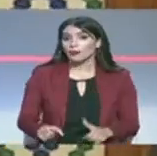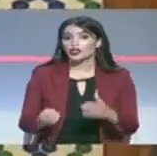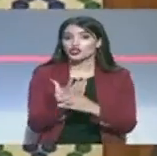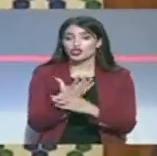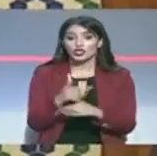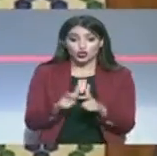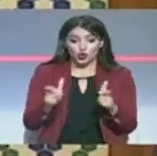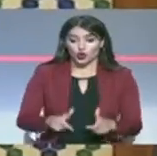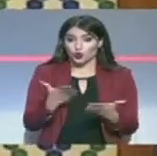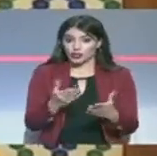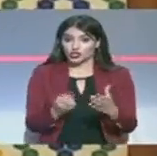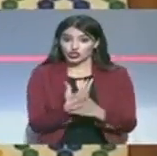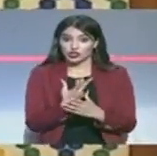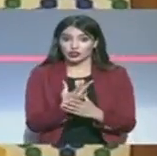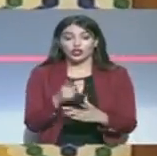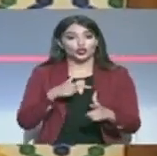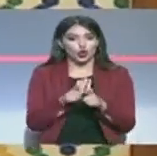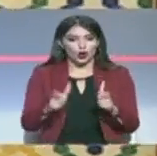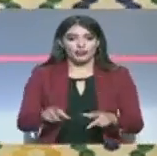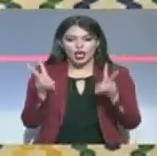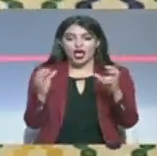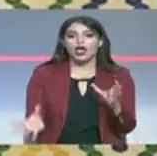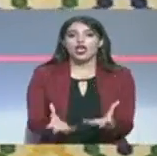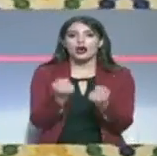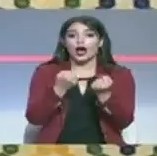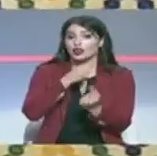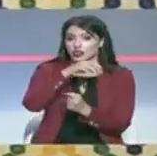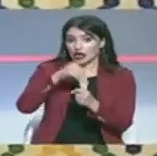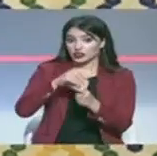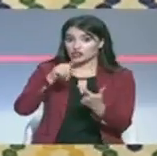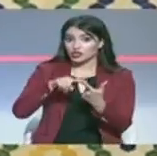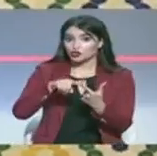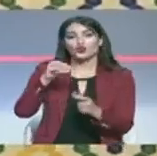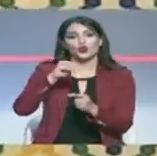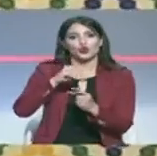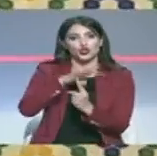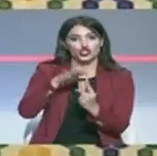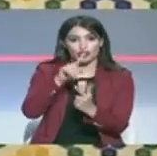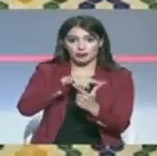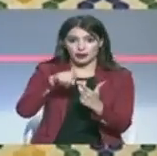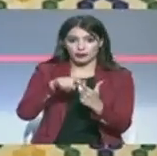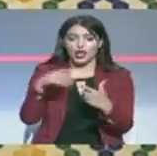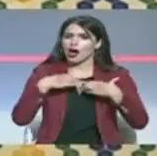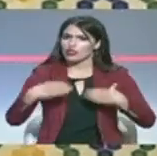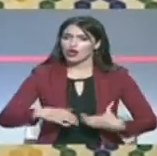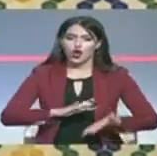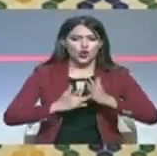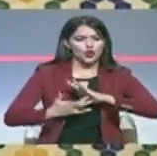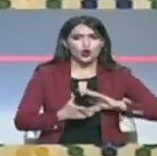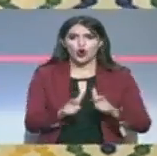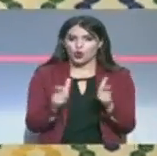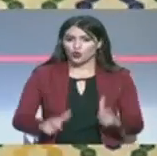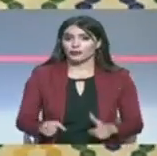طارحه على نفسها لكونها حكومه منجز اقتصادي ومنجز اجتماعي. اعضاء الحكومه الكل انا استحثيتهم منذ